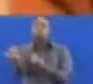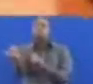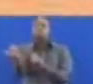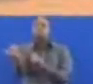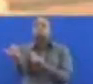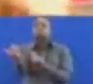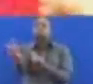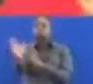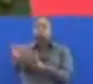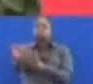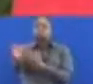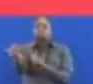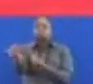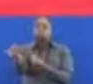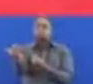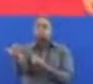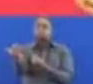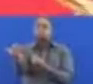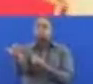mzuie.